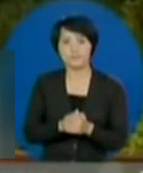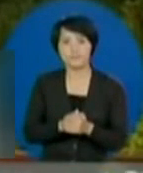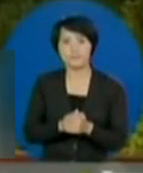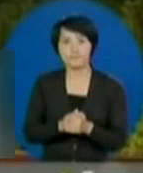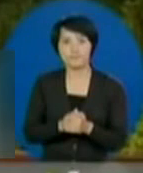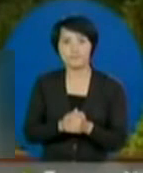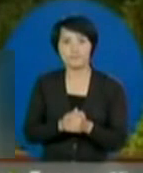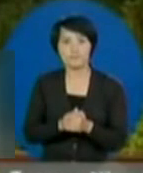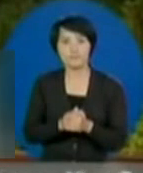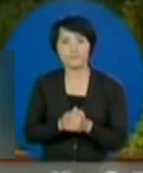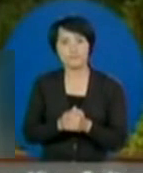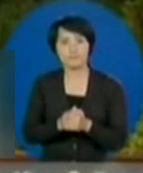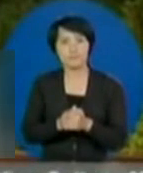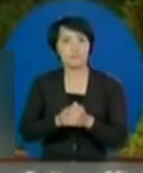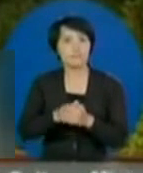주체 100